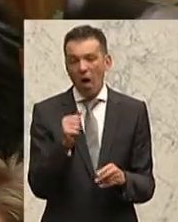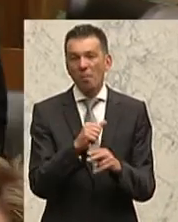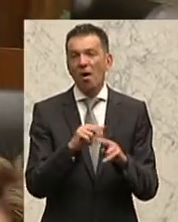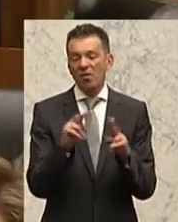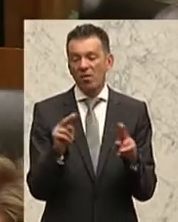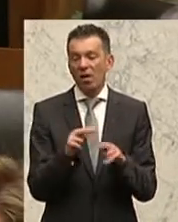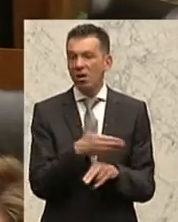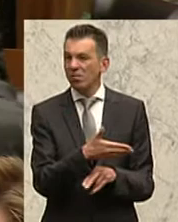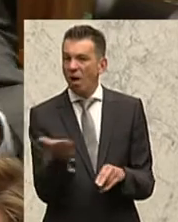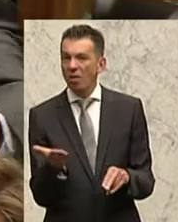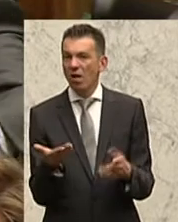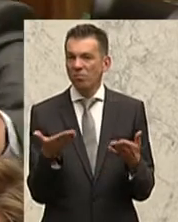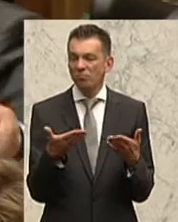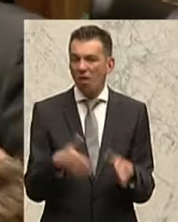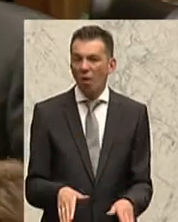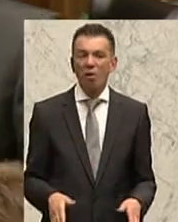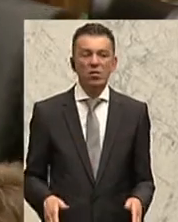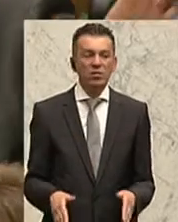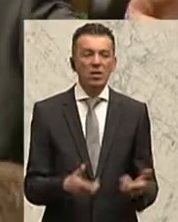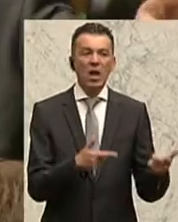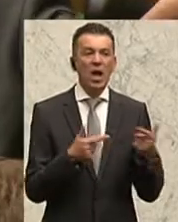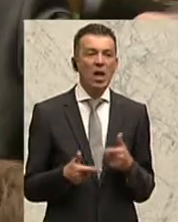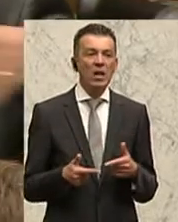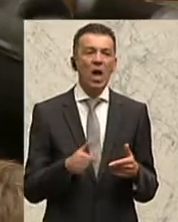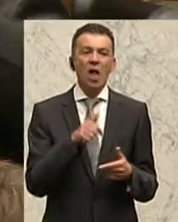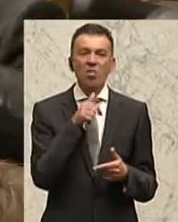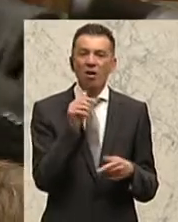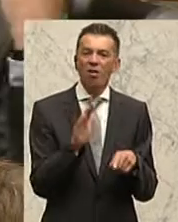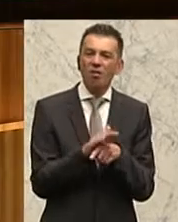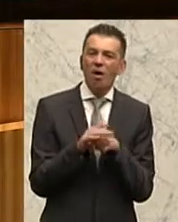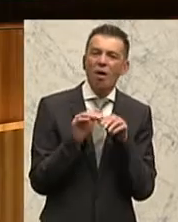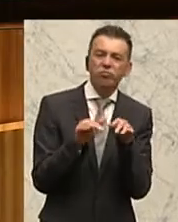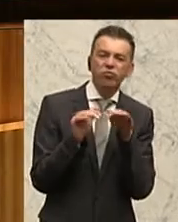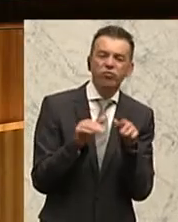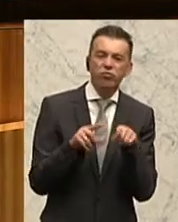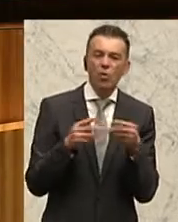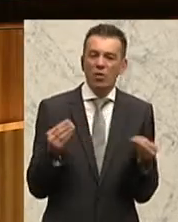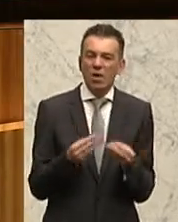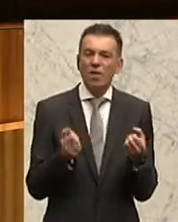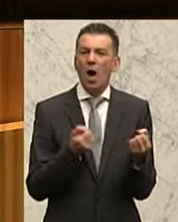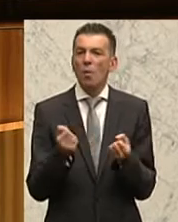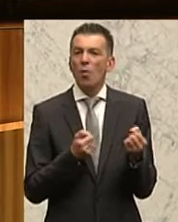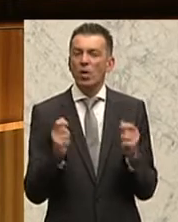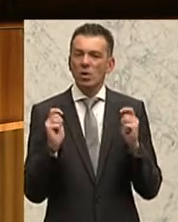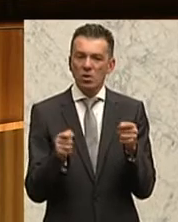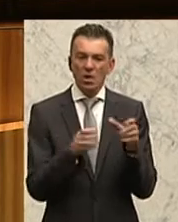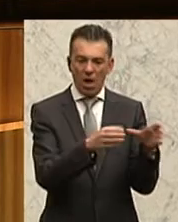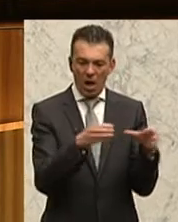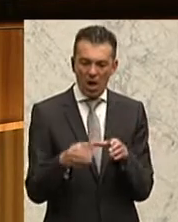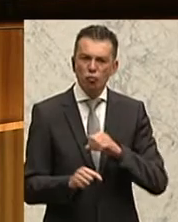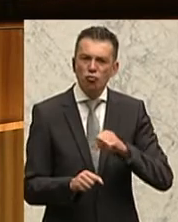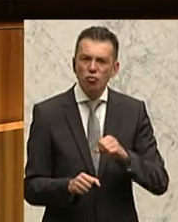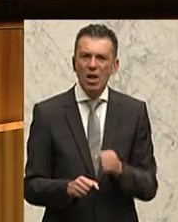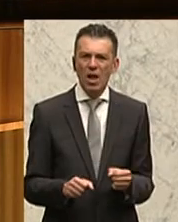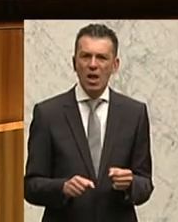ich lade Sie daher ein, nicht zu polemisieren über unseren sachpolitischen Antrag, dass wir diesen Abzug, der überhastet, nicht